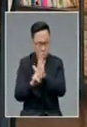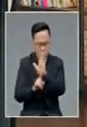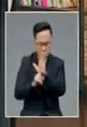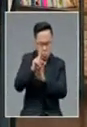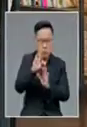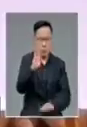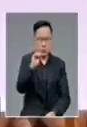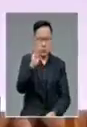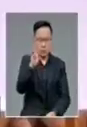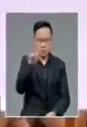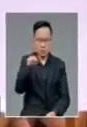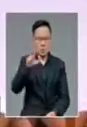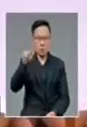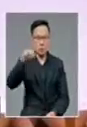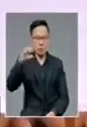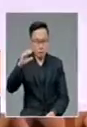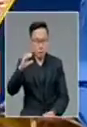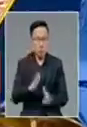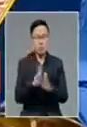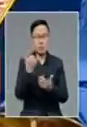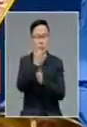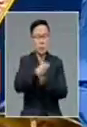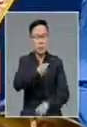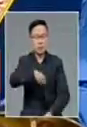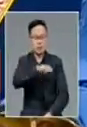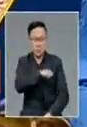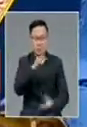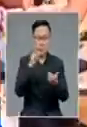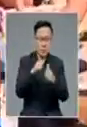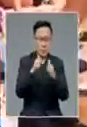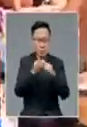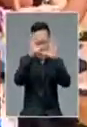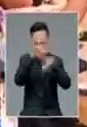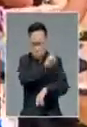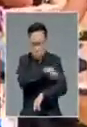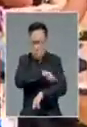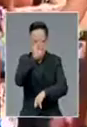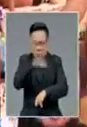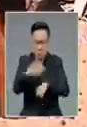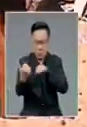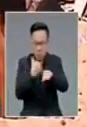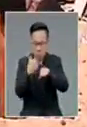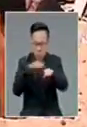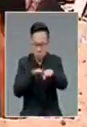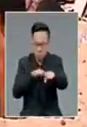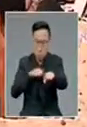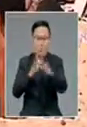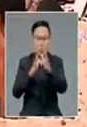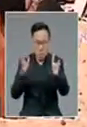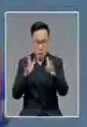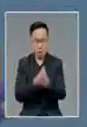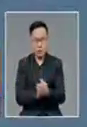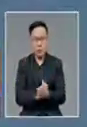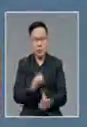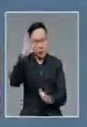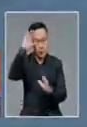าวสเปนหลายพันคนก็ติดอยู่บนทางหลวงเนื่องจากหิมะตกหนักมันแตกต่างกันสุดขั้วเลยนะคะผู้คนที่อาศัยอยู่ในนครซิดนีย์ของออสเตรเลียเ